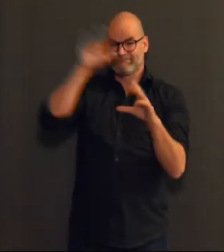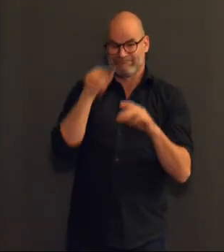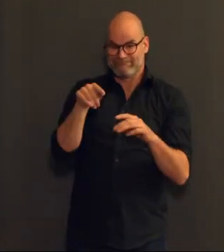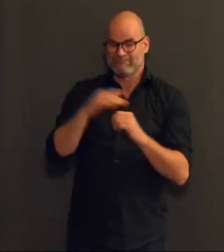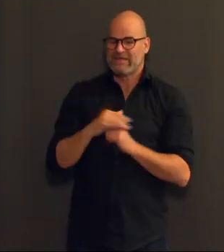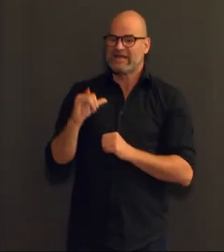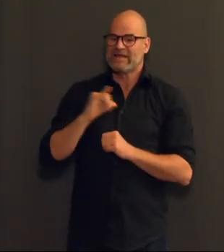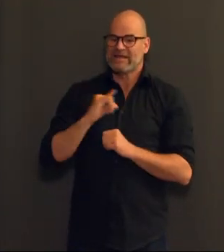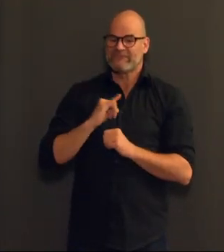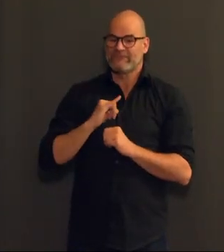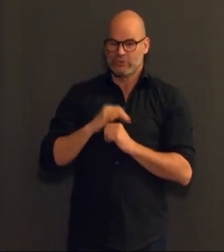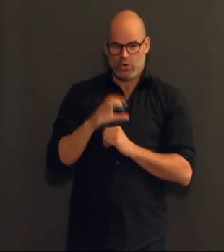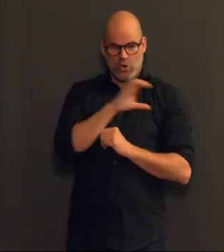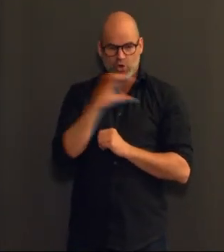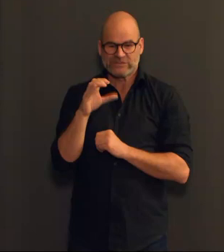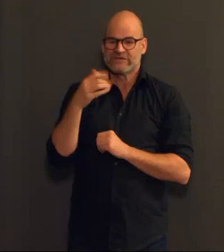bij QVAX.